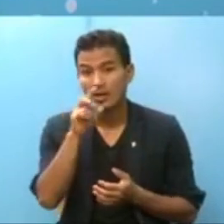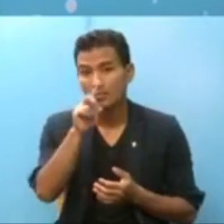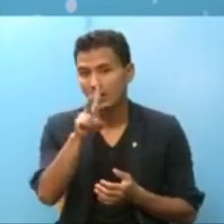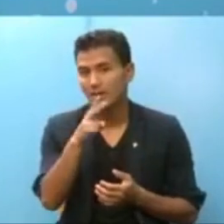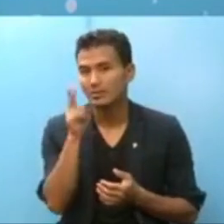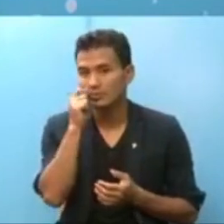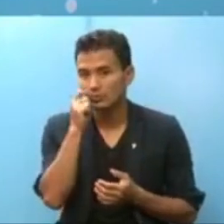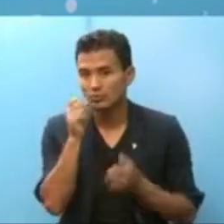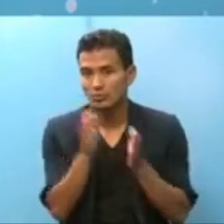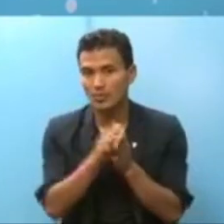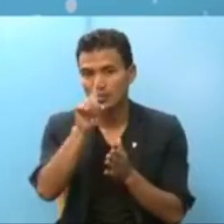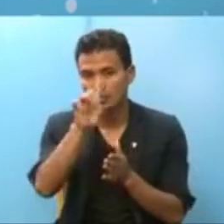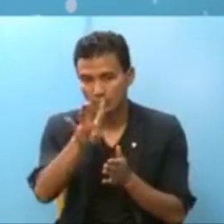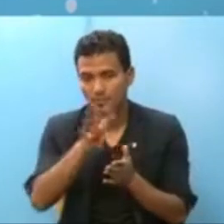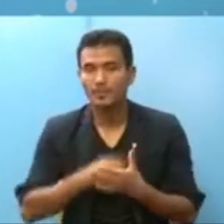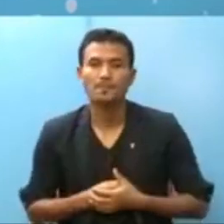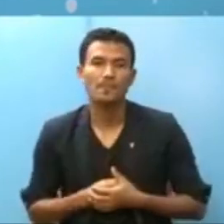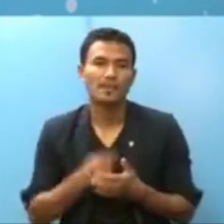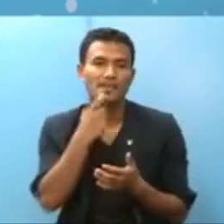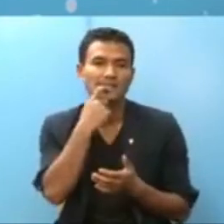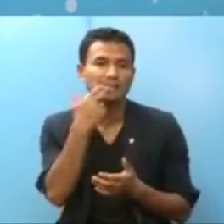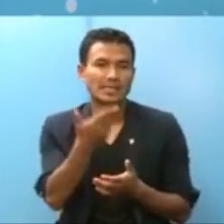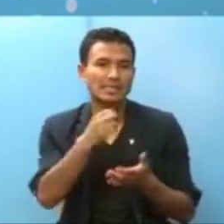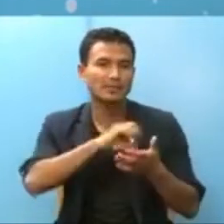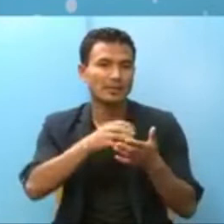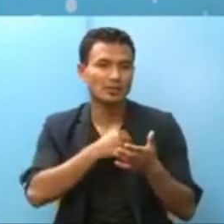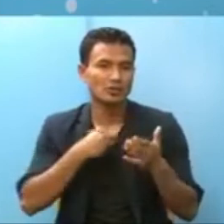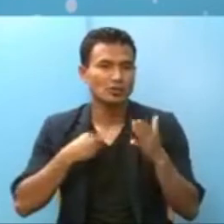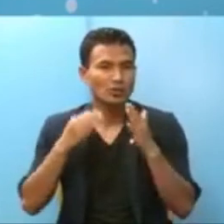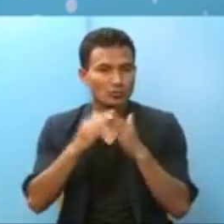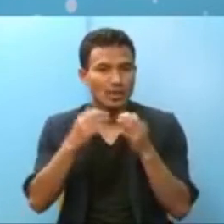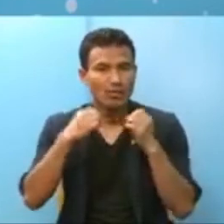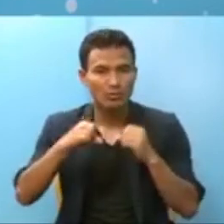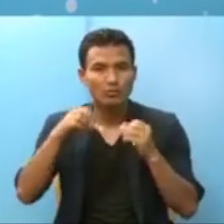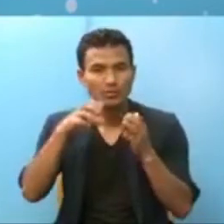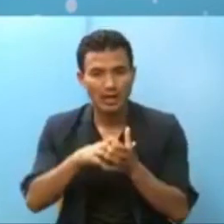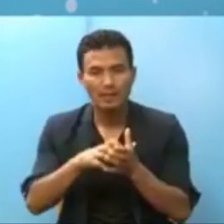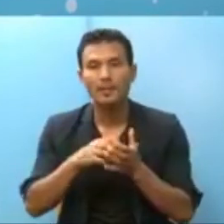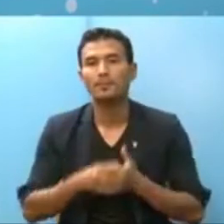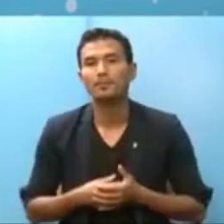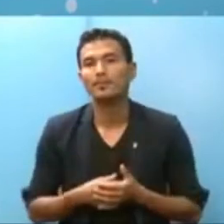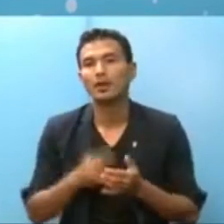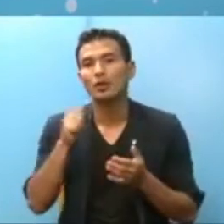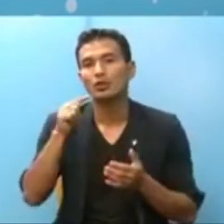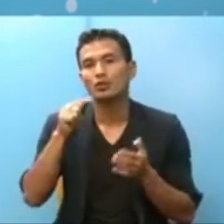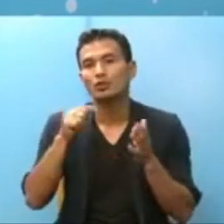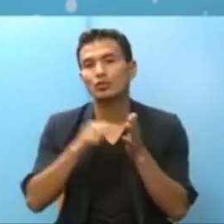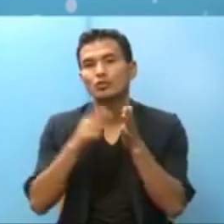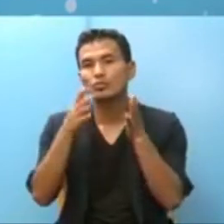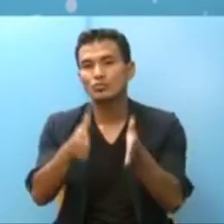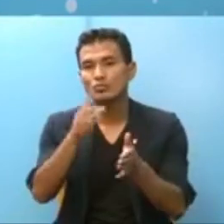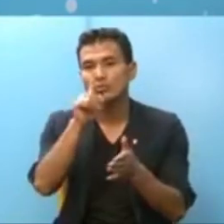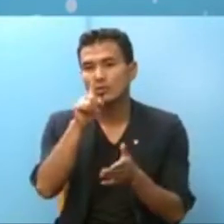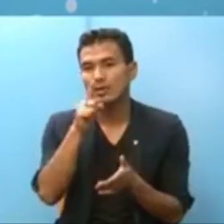12 जना पुरुषगरी चुद जना सेती प्रादेशिक ऐस्पताल प्रयुक्साला मां कंचनपुर को एक